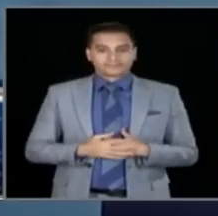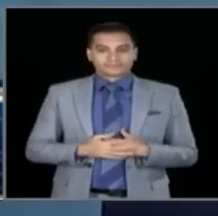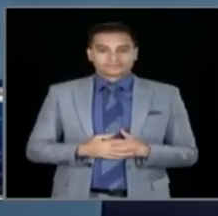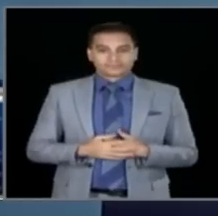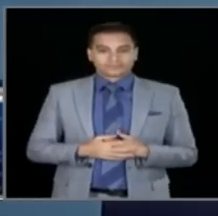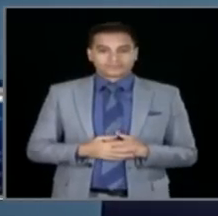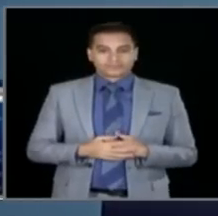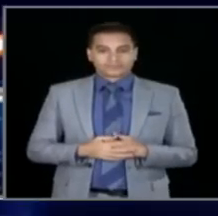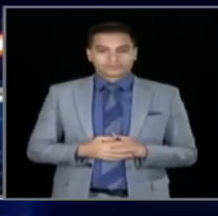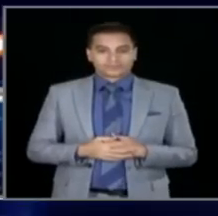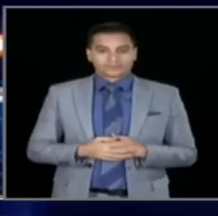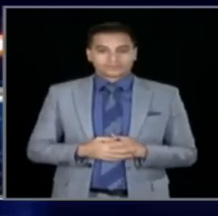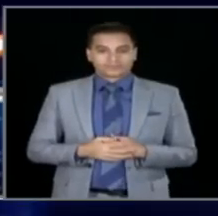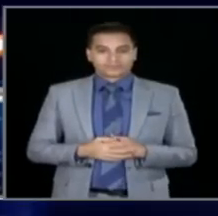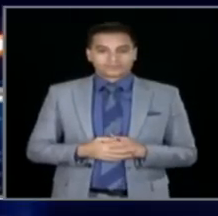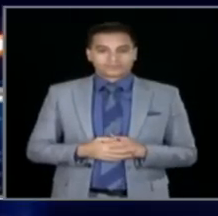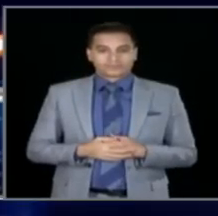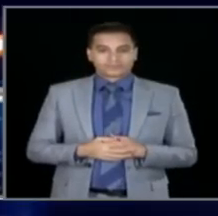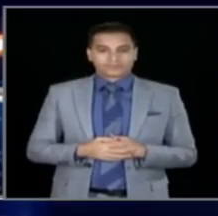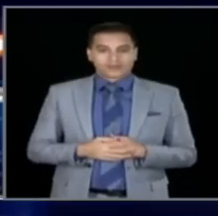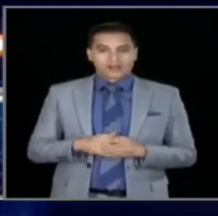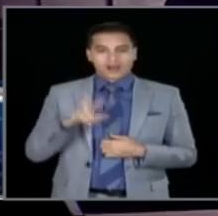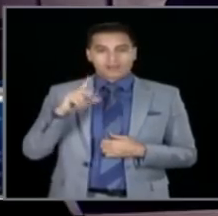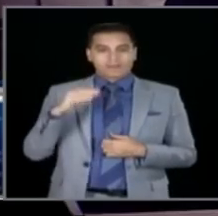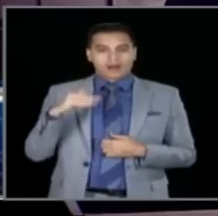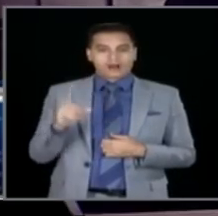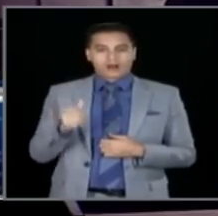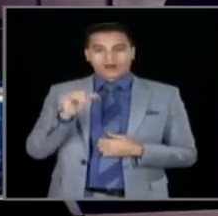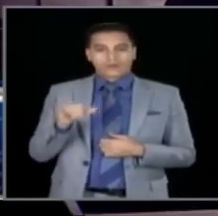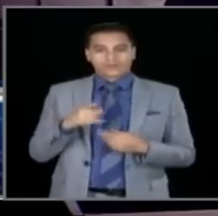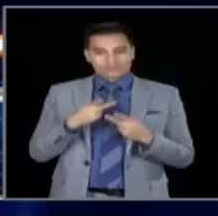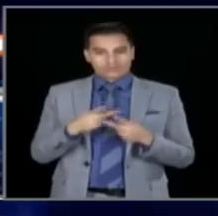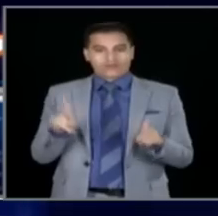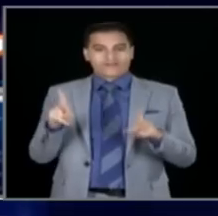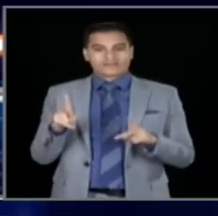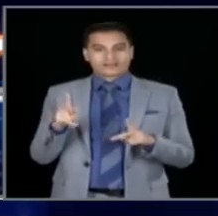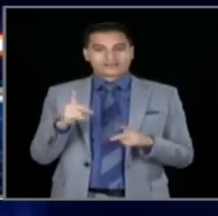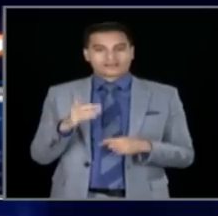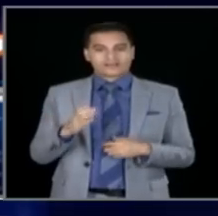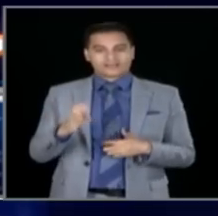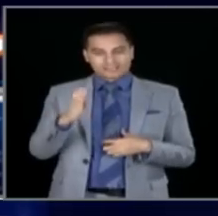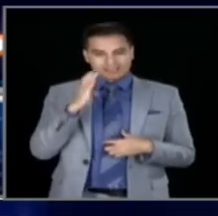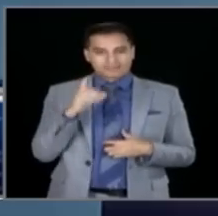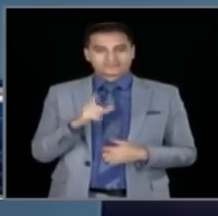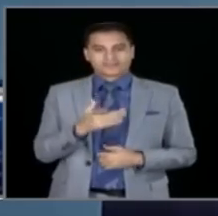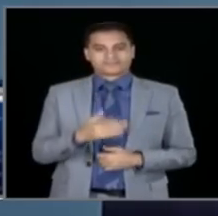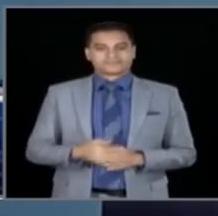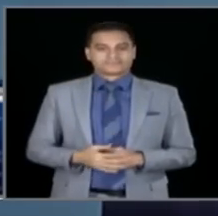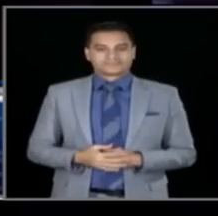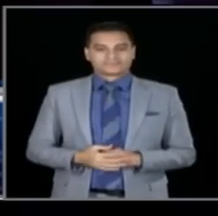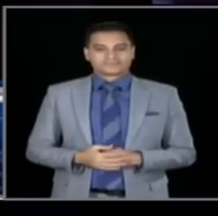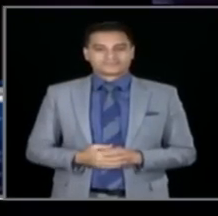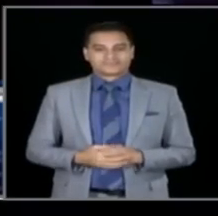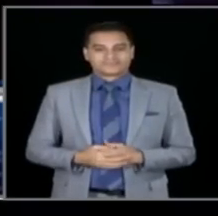إجابتك؟ بول بوجبا. صح. البحراوي موافق؟ موافق. غرباوي، إجابة صحيحة.